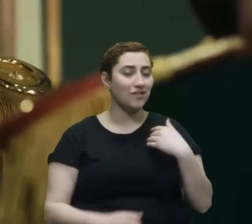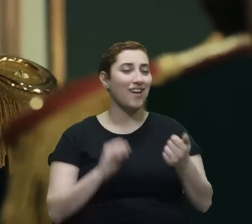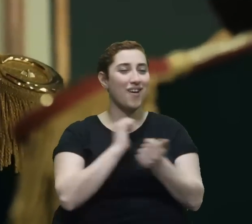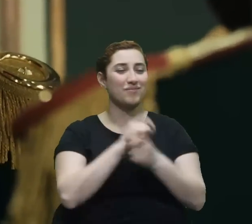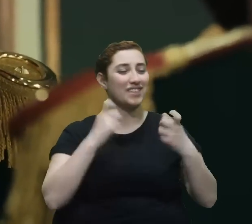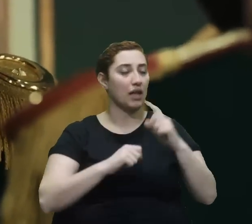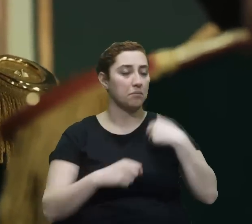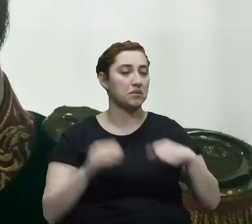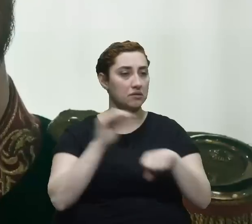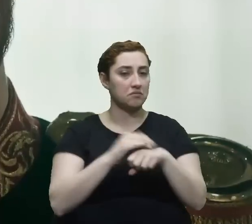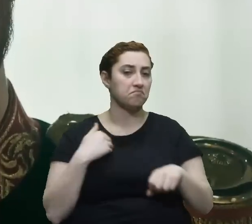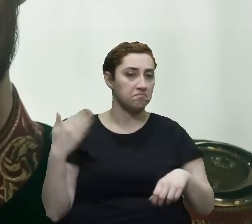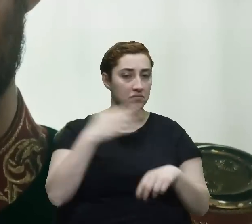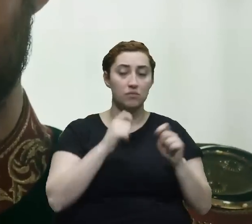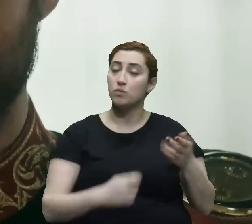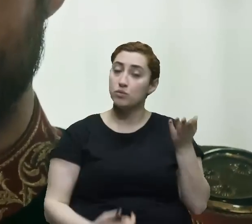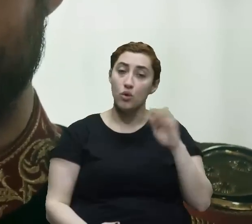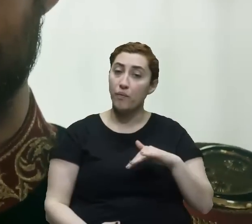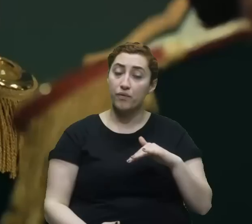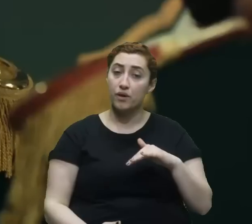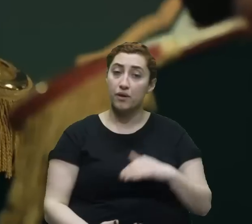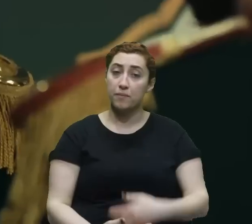zindana baskın yaptık sultanım. Sonra?